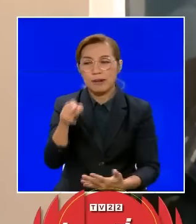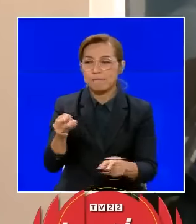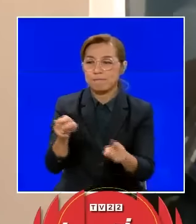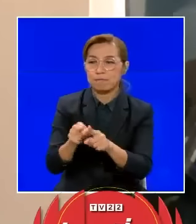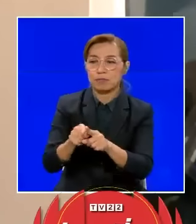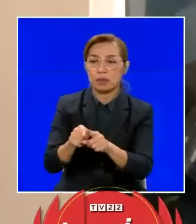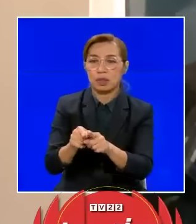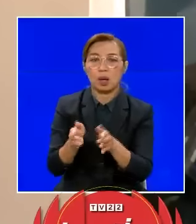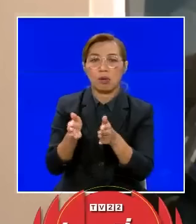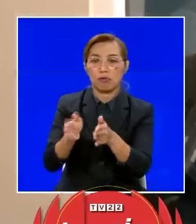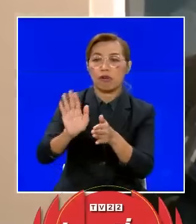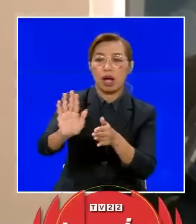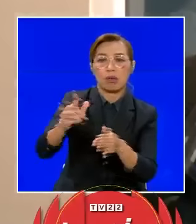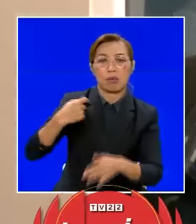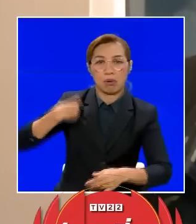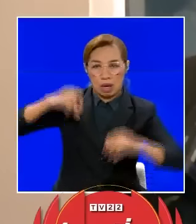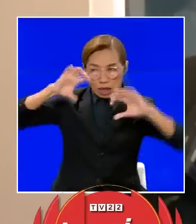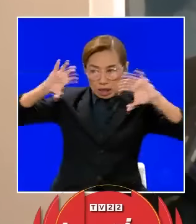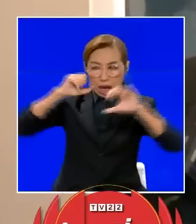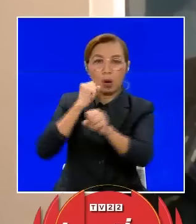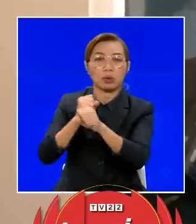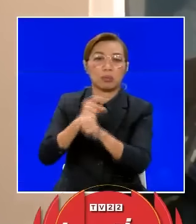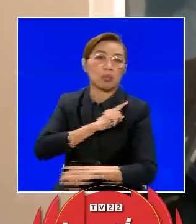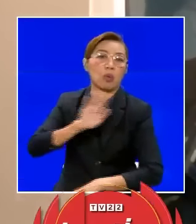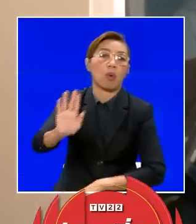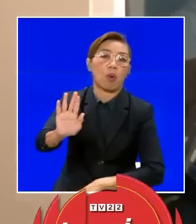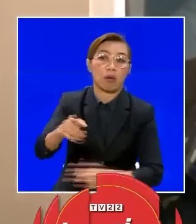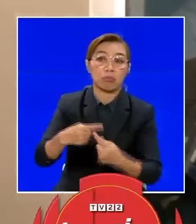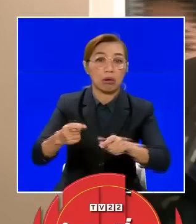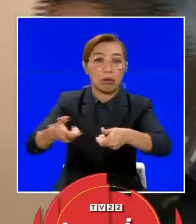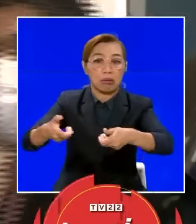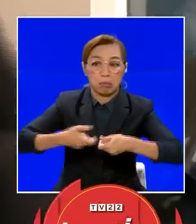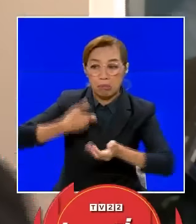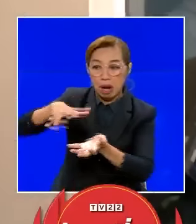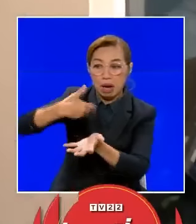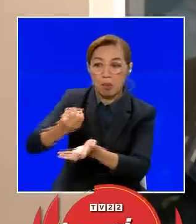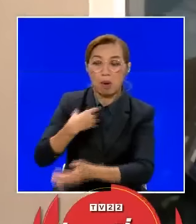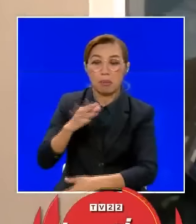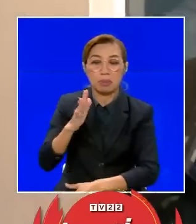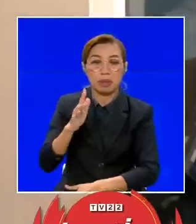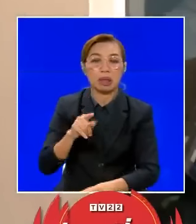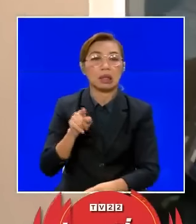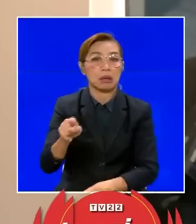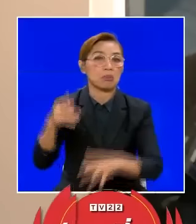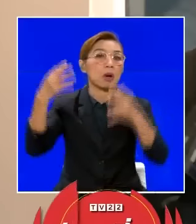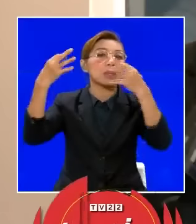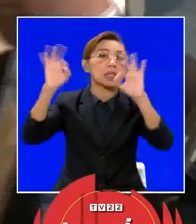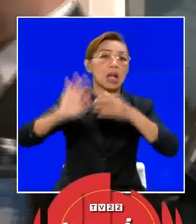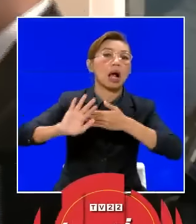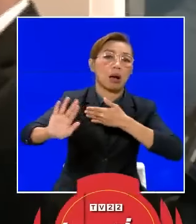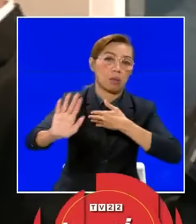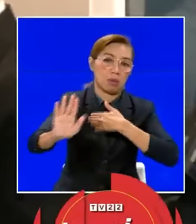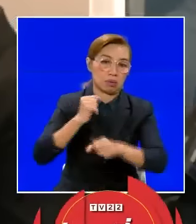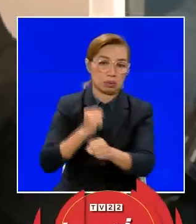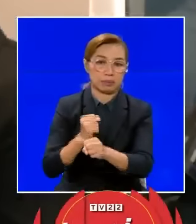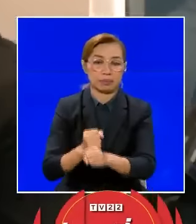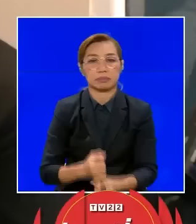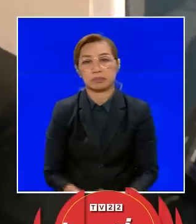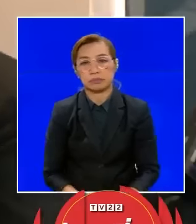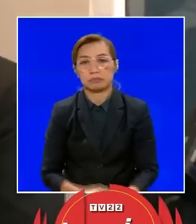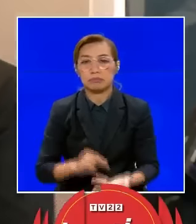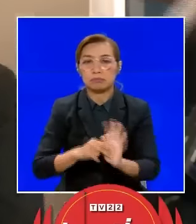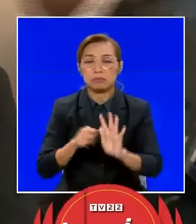พนักงานอัยการไม่ได้รายงานนะ มีความเป็นอิสระ ครับเป็นอิสระครับมันเป็